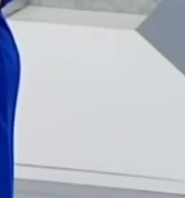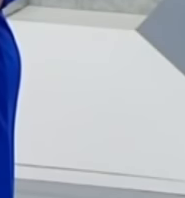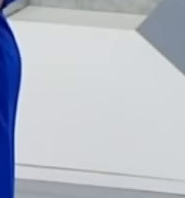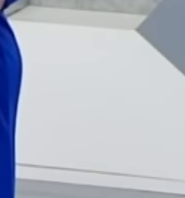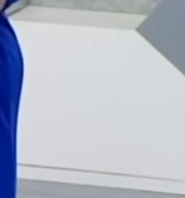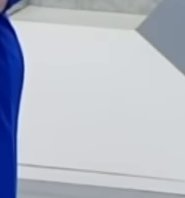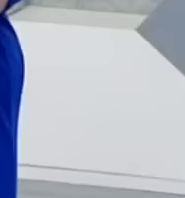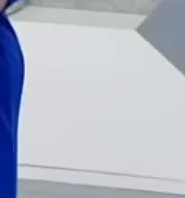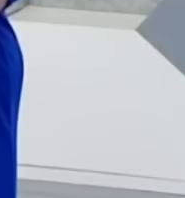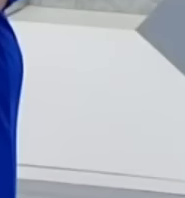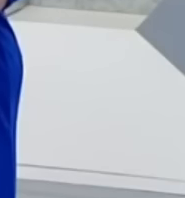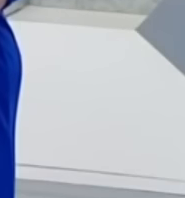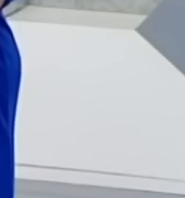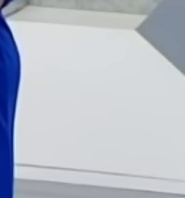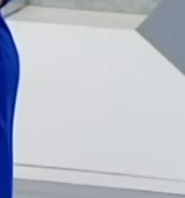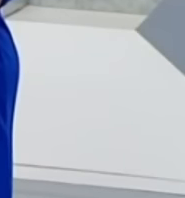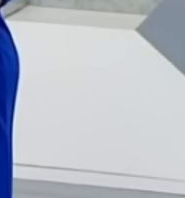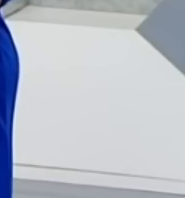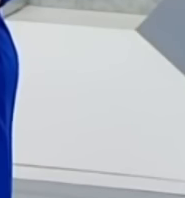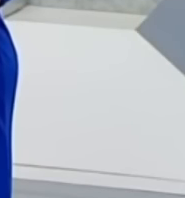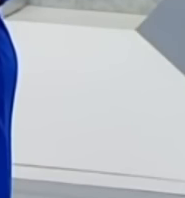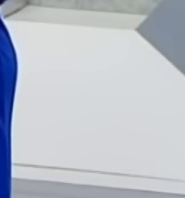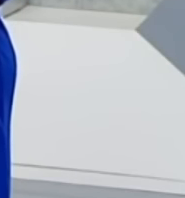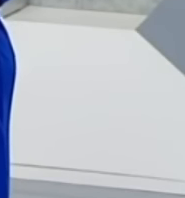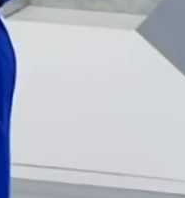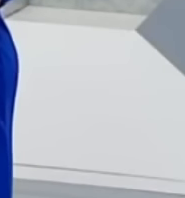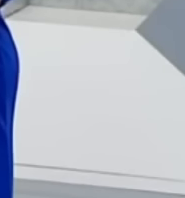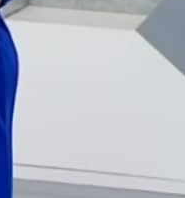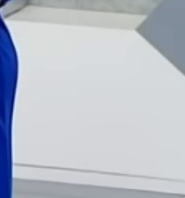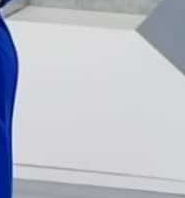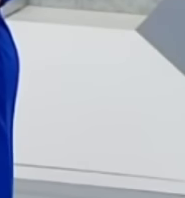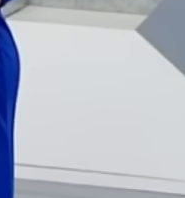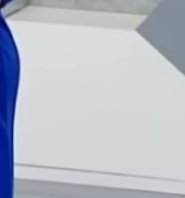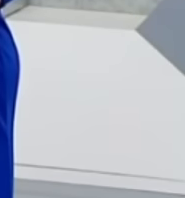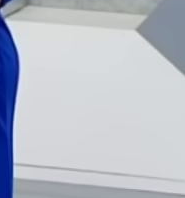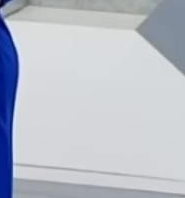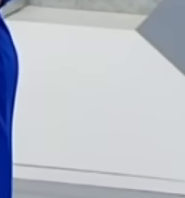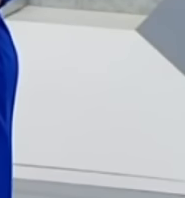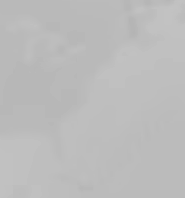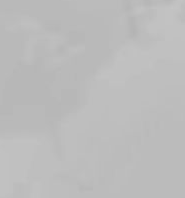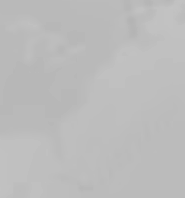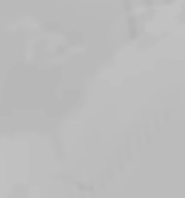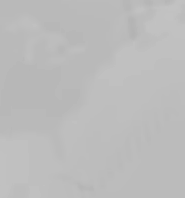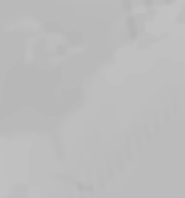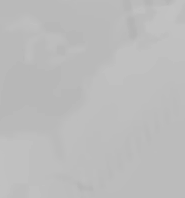GMA Pinoy TV at sa www.gmanews.tv.